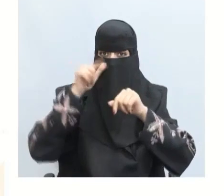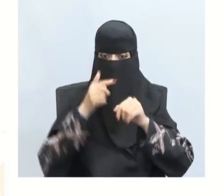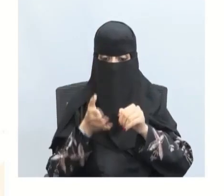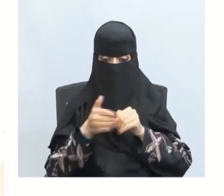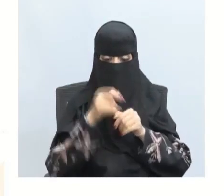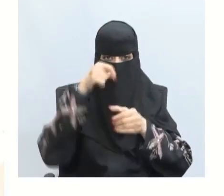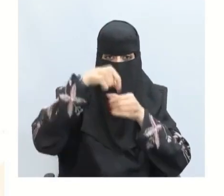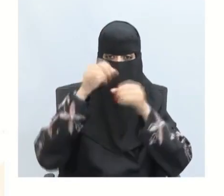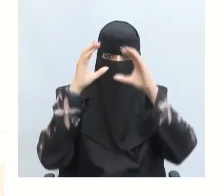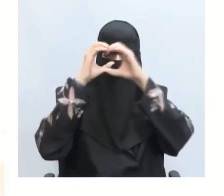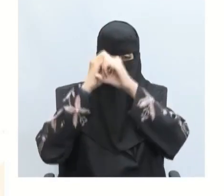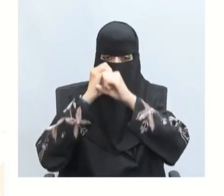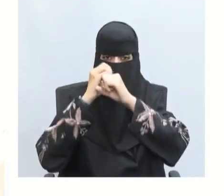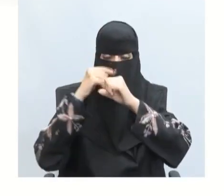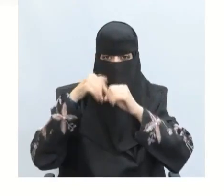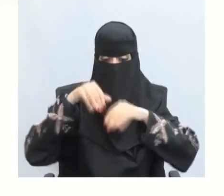البر